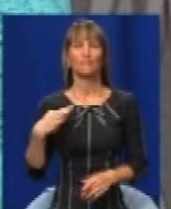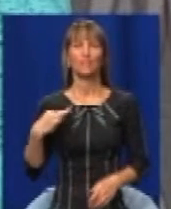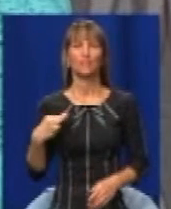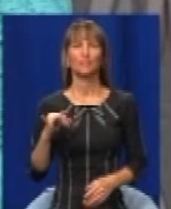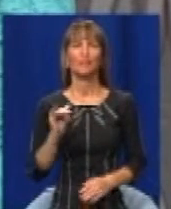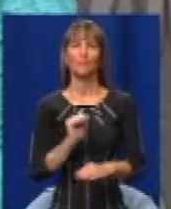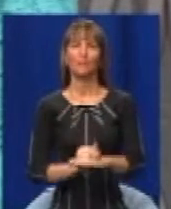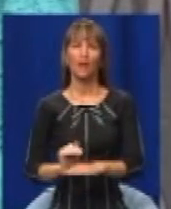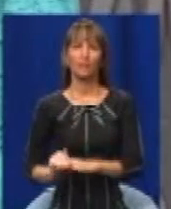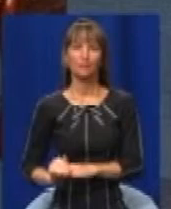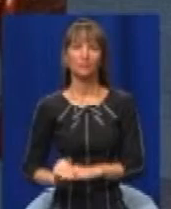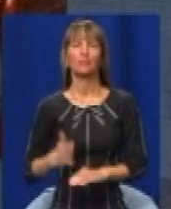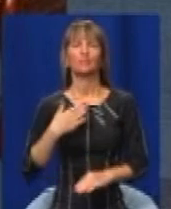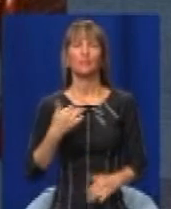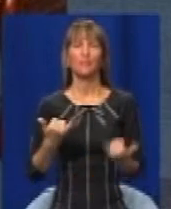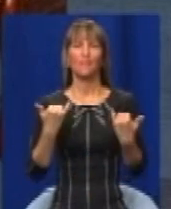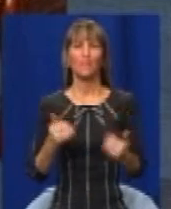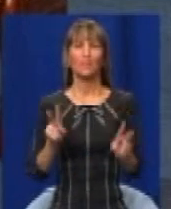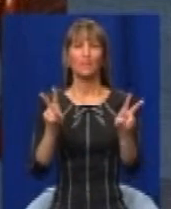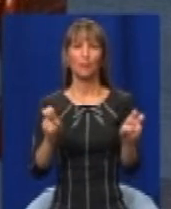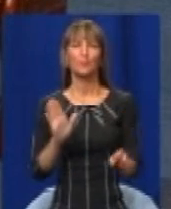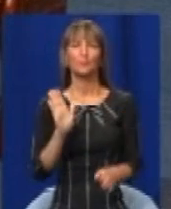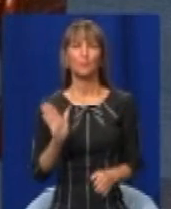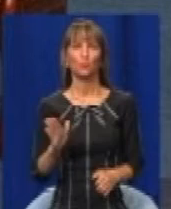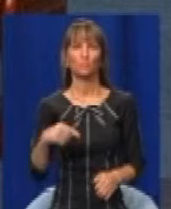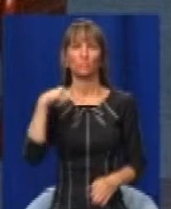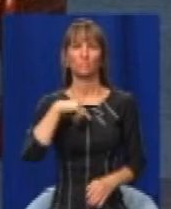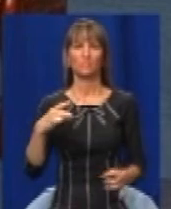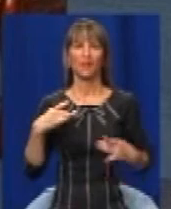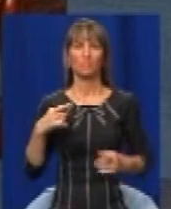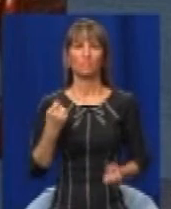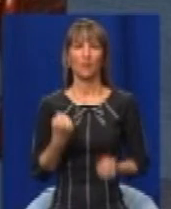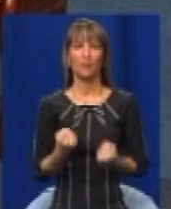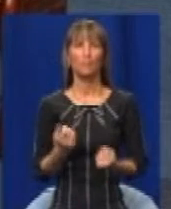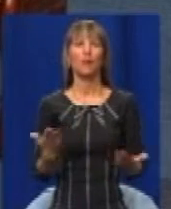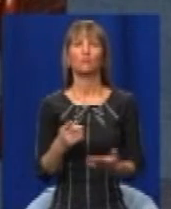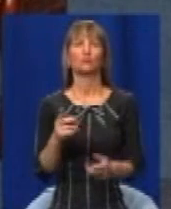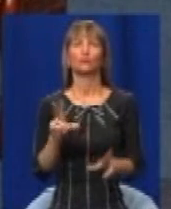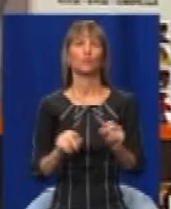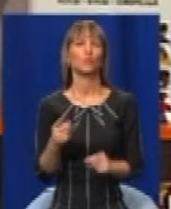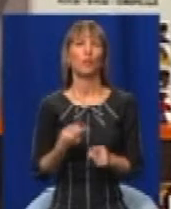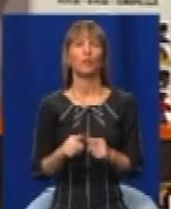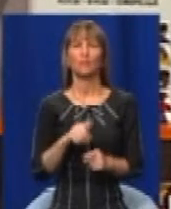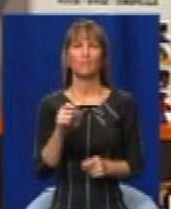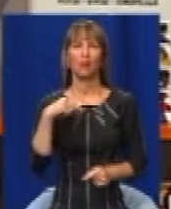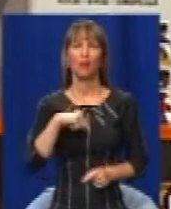та факти. А нашою сьогоднішньою темою стане стресостійкість. Як ти вважаєш, що це за риса характеру така?